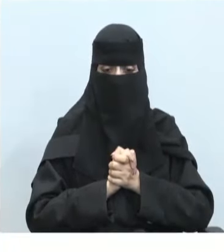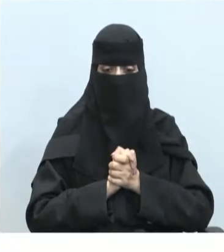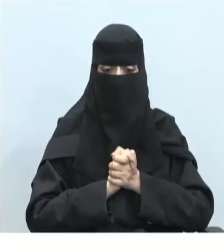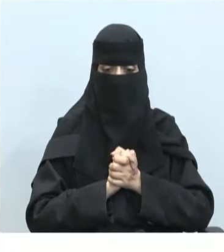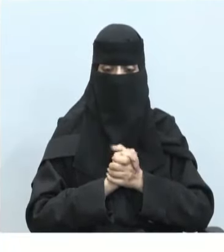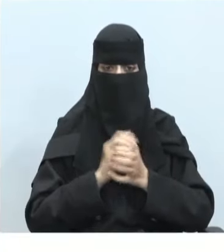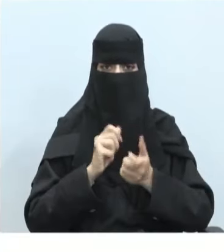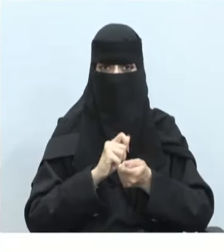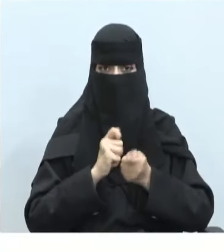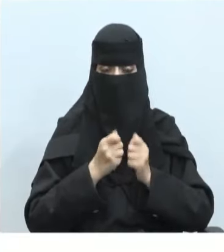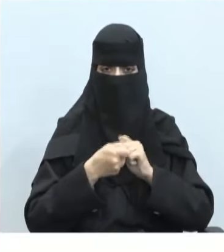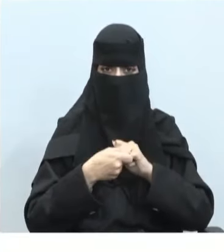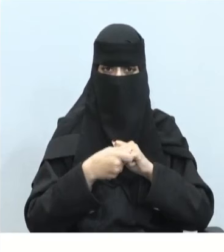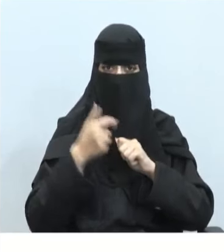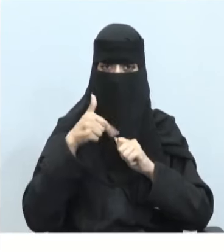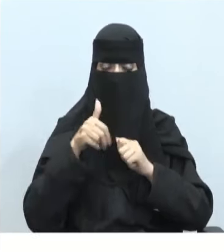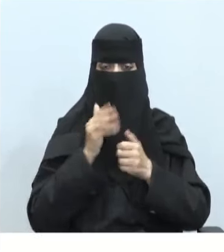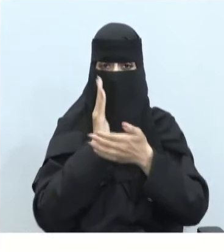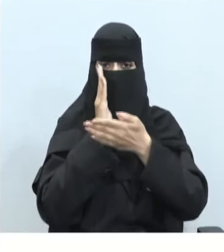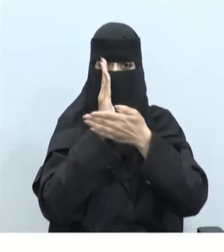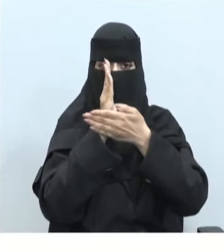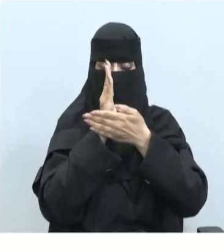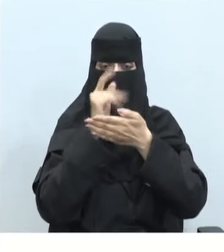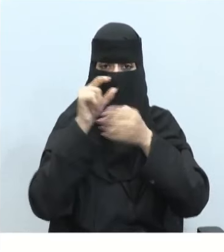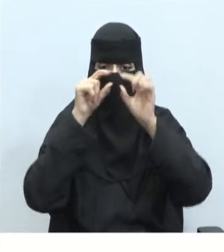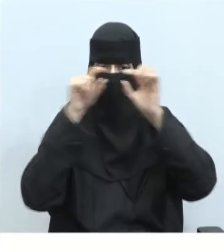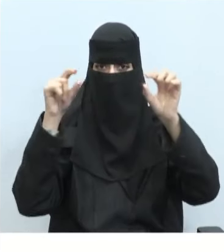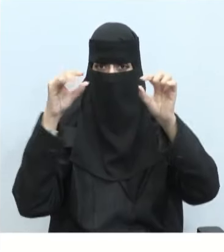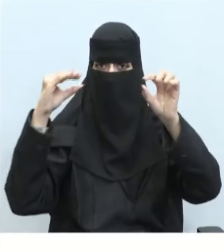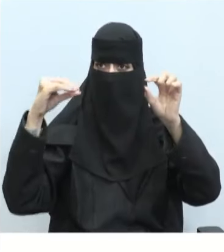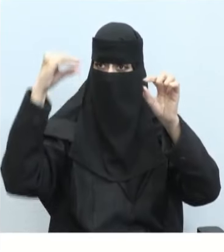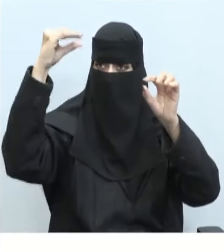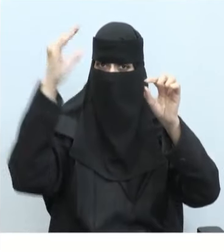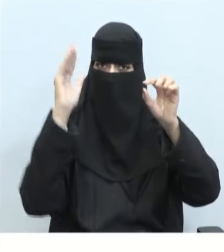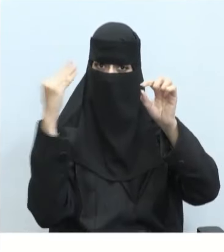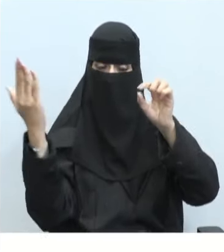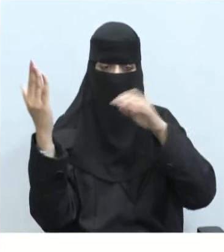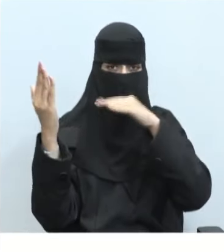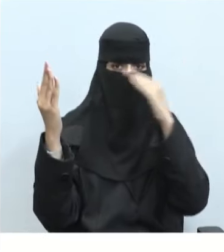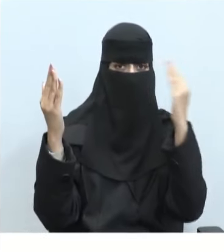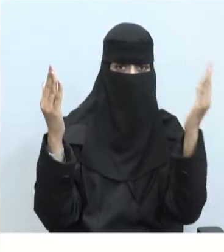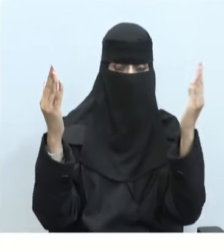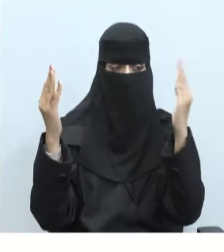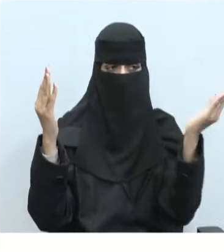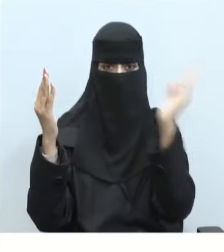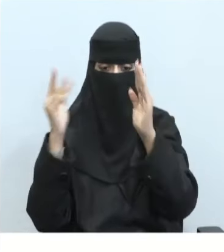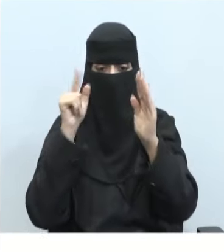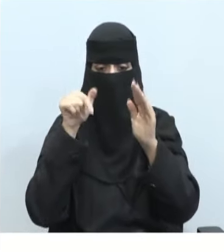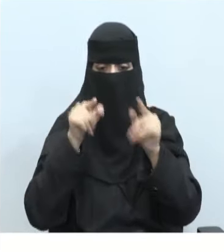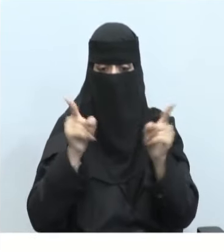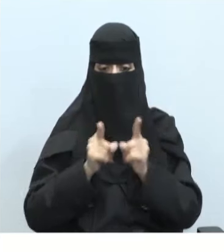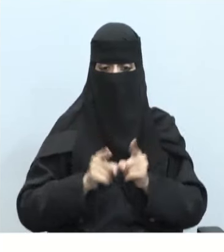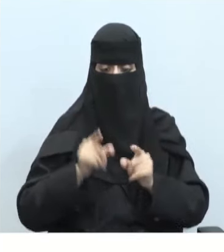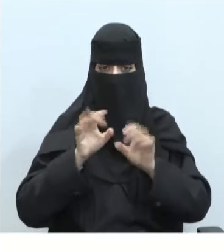ح لتغيير اتجاه النص حدد لاحظ لدينا الوقت تم